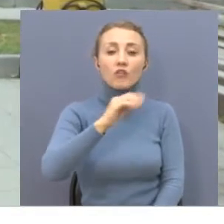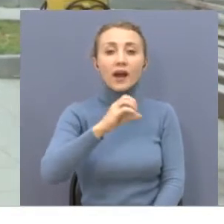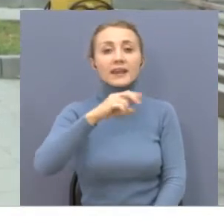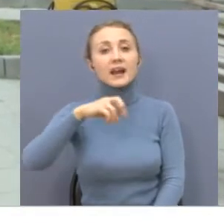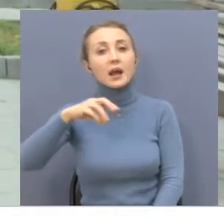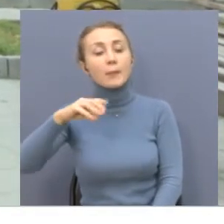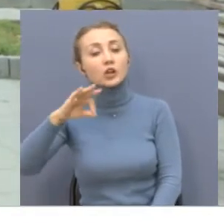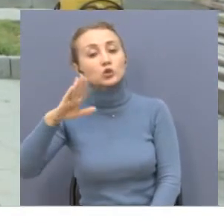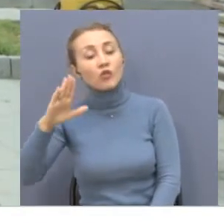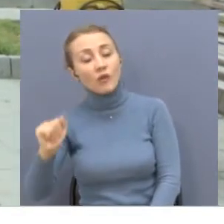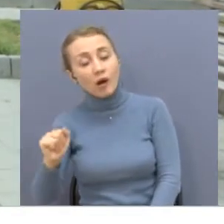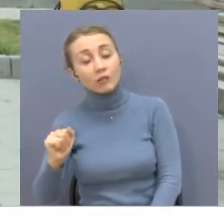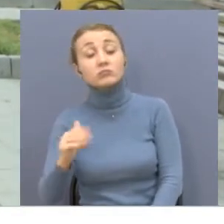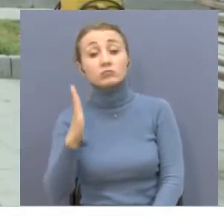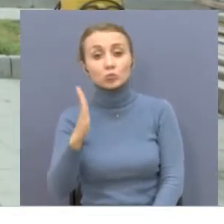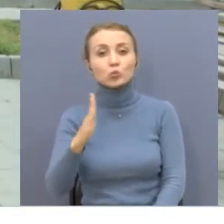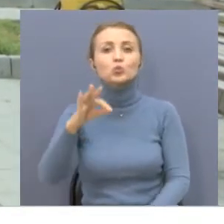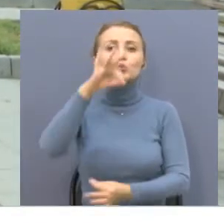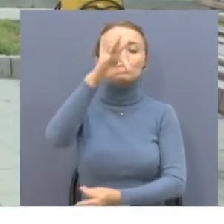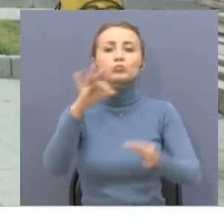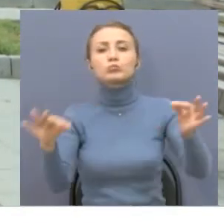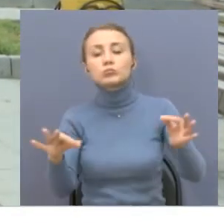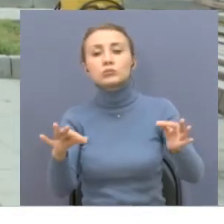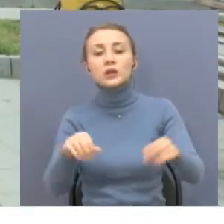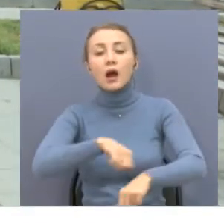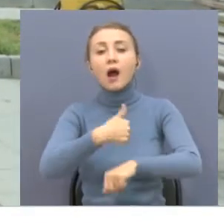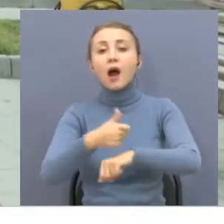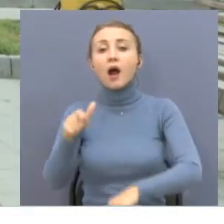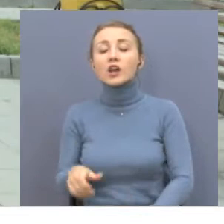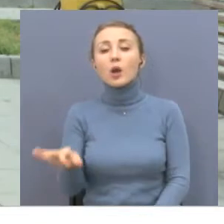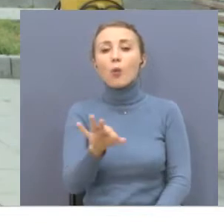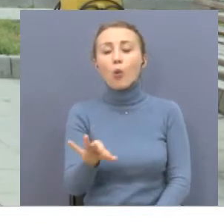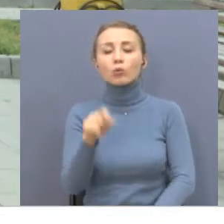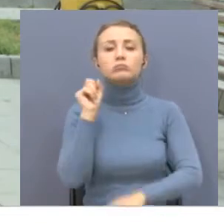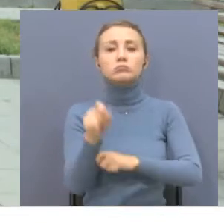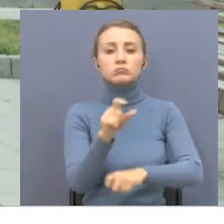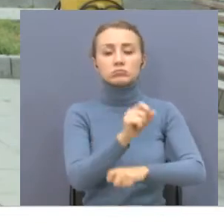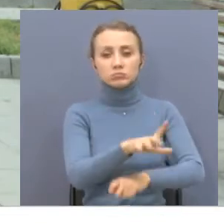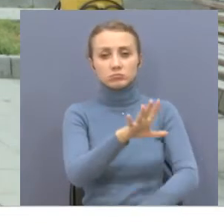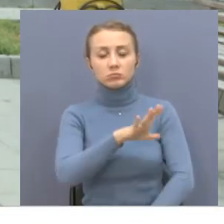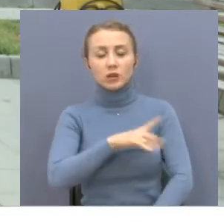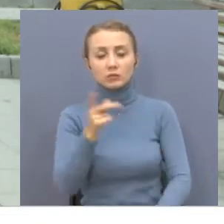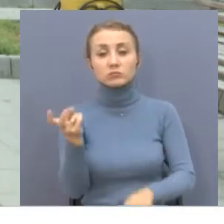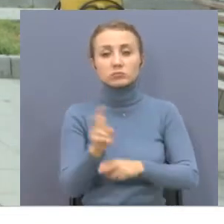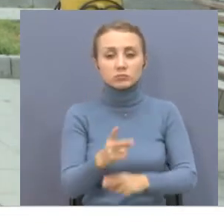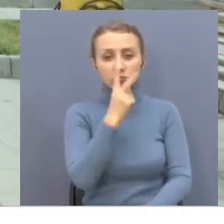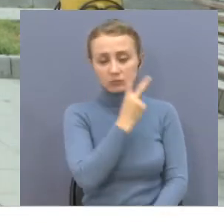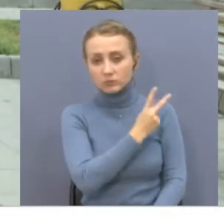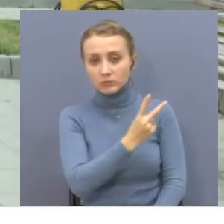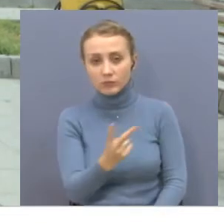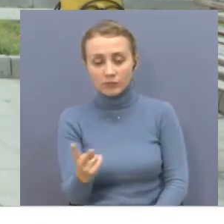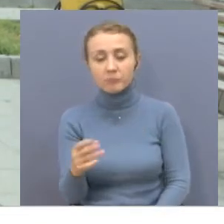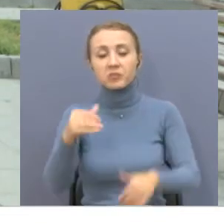облыс орталығындағы көше және де Елемес көшесінің қиылысындағы осы аллеяда орнатылатын болады. Бүгінгі таңда